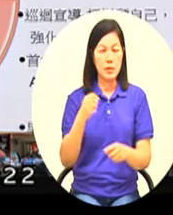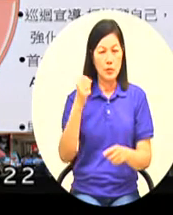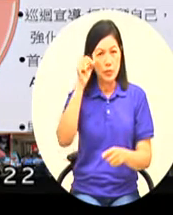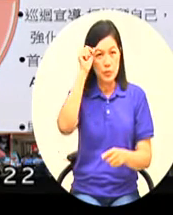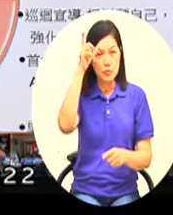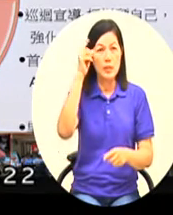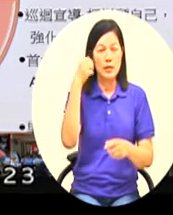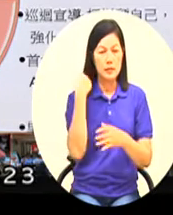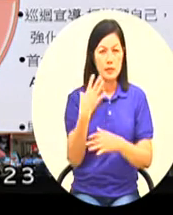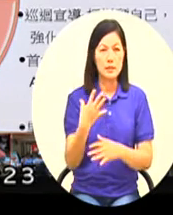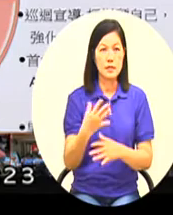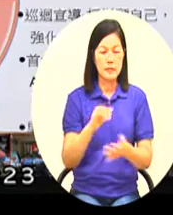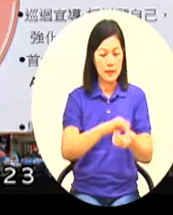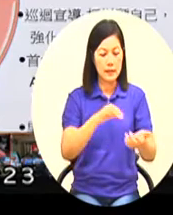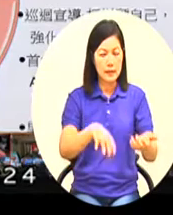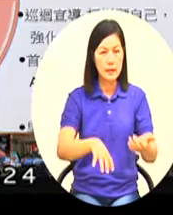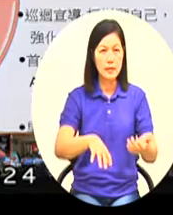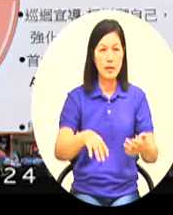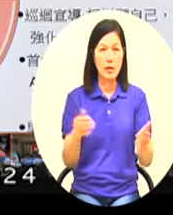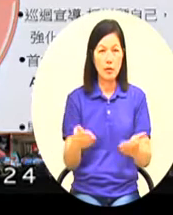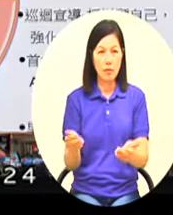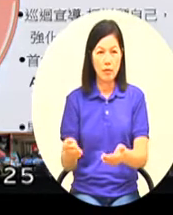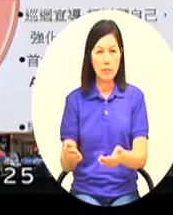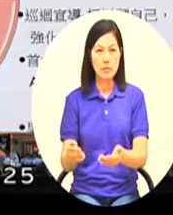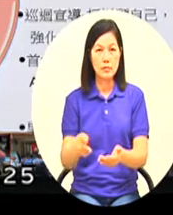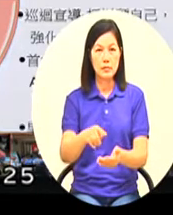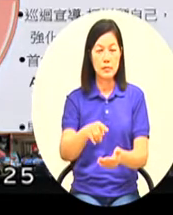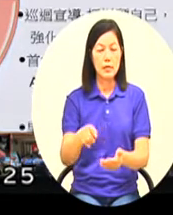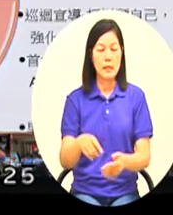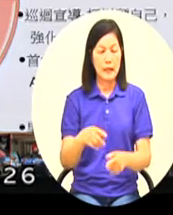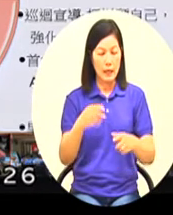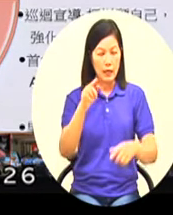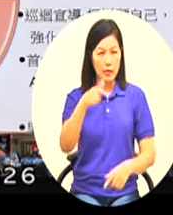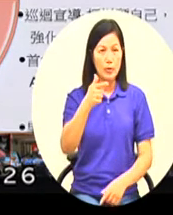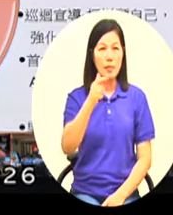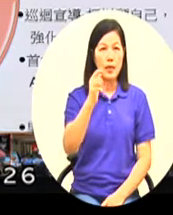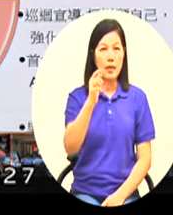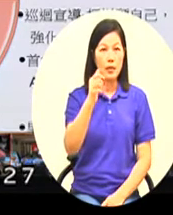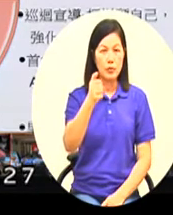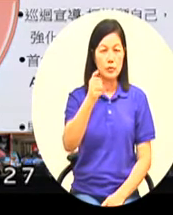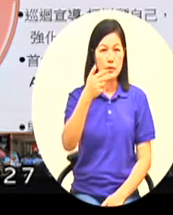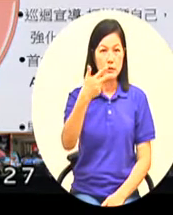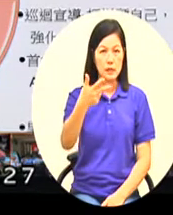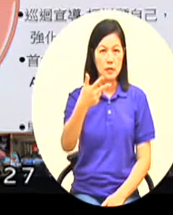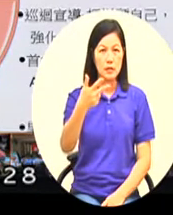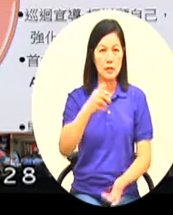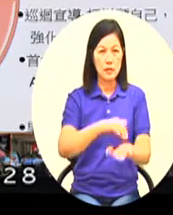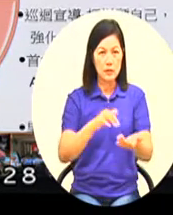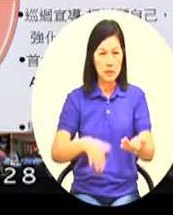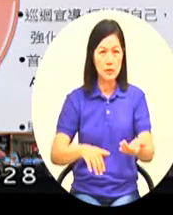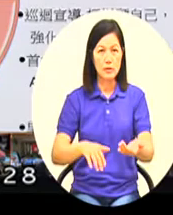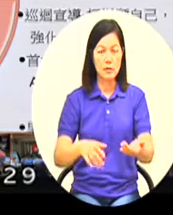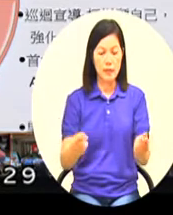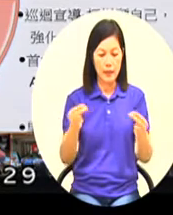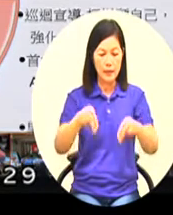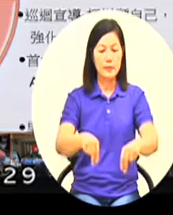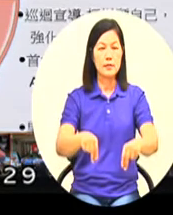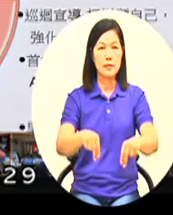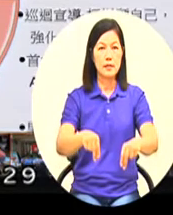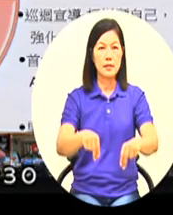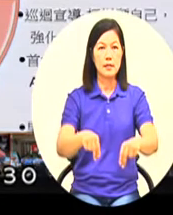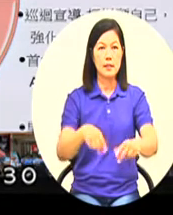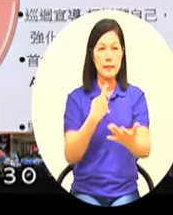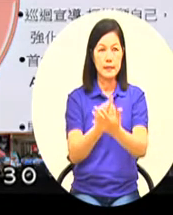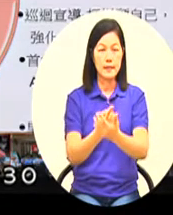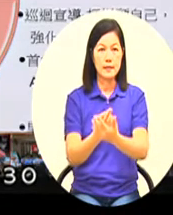们的医疗准备的工作，总共我们有657家的我们的基层诊所签约参与我们的登革热整